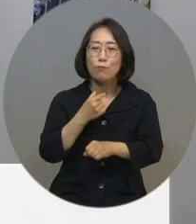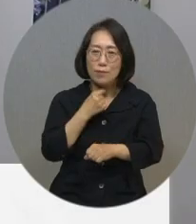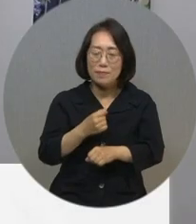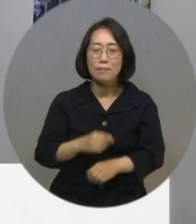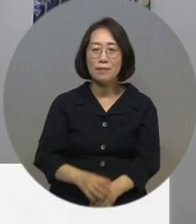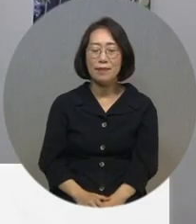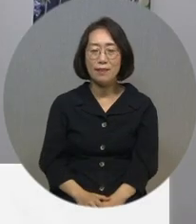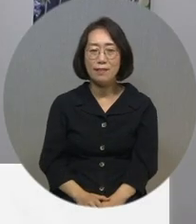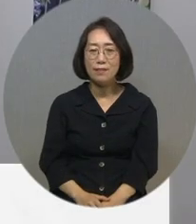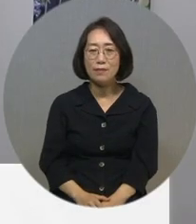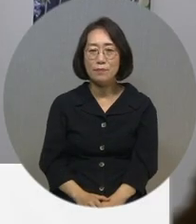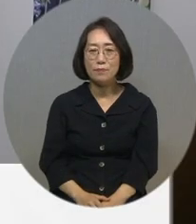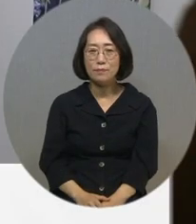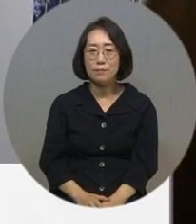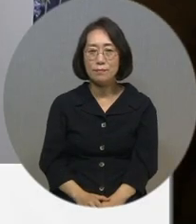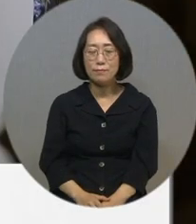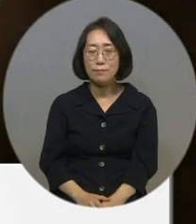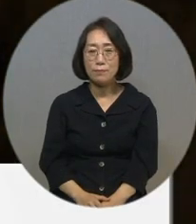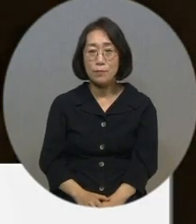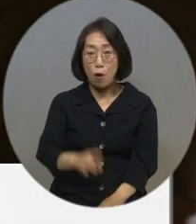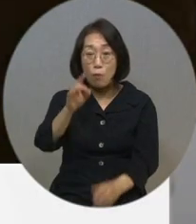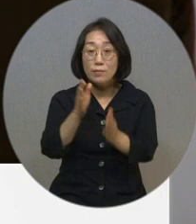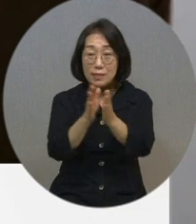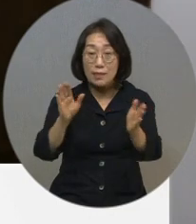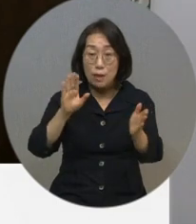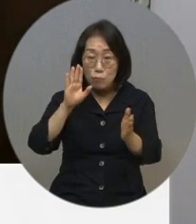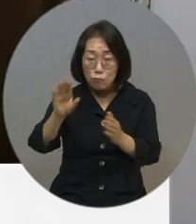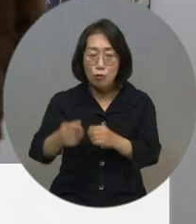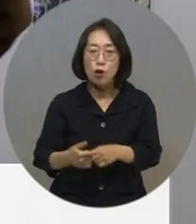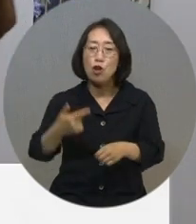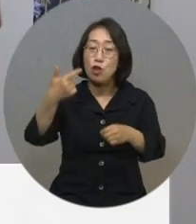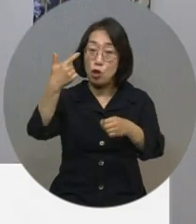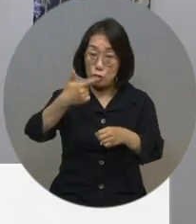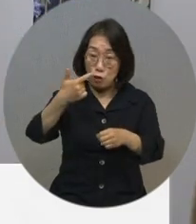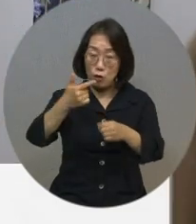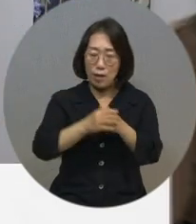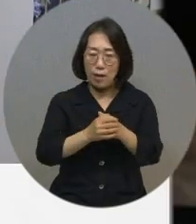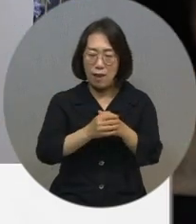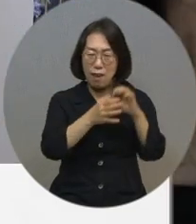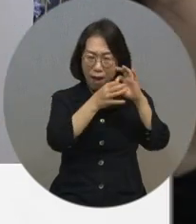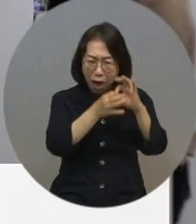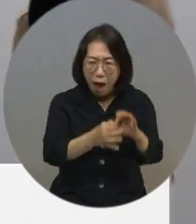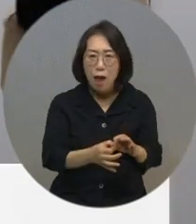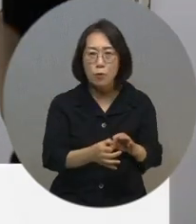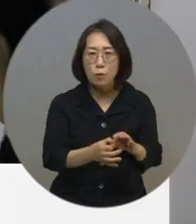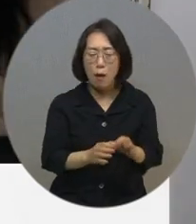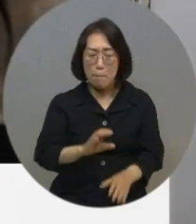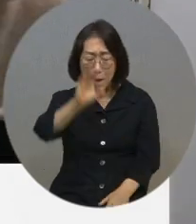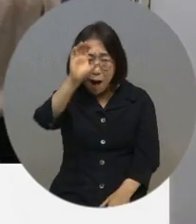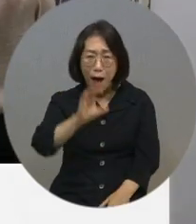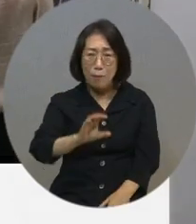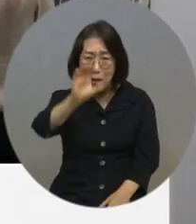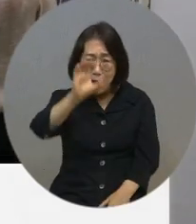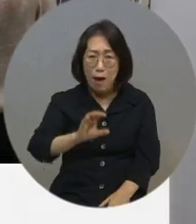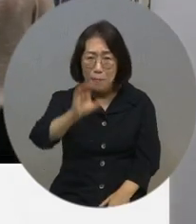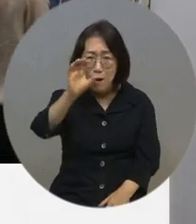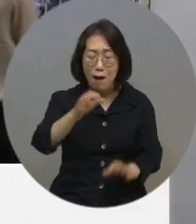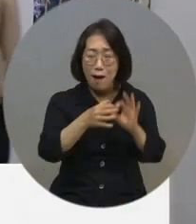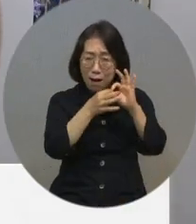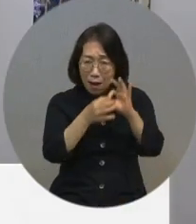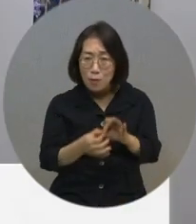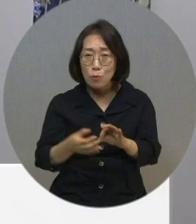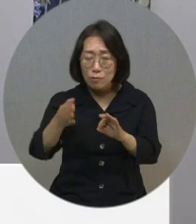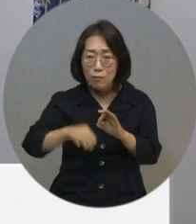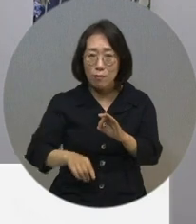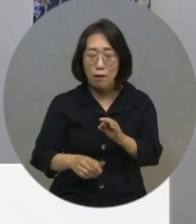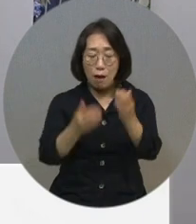같습니다. 데뷔 이후 6개의 작품을 연재하면서도 개인전, 단체전에서